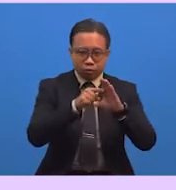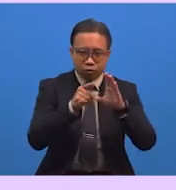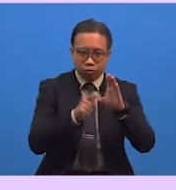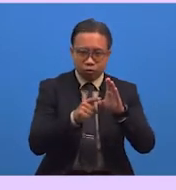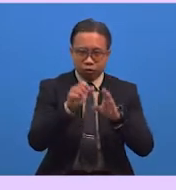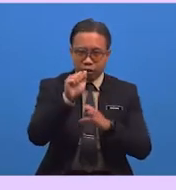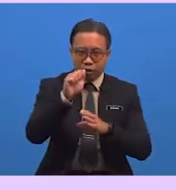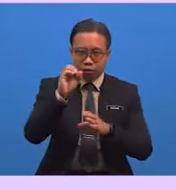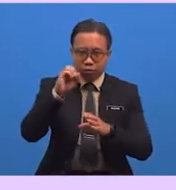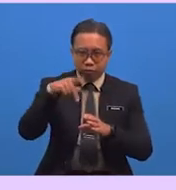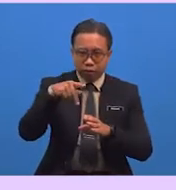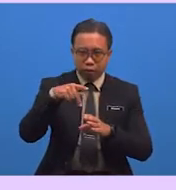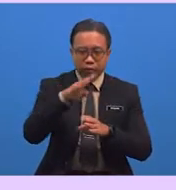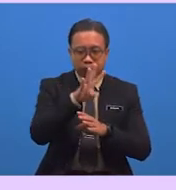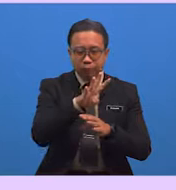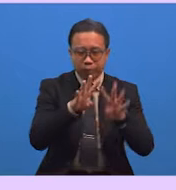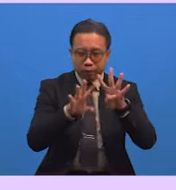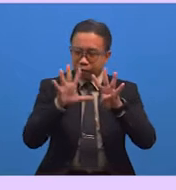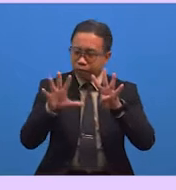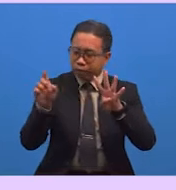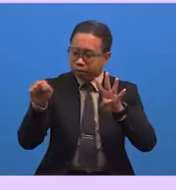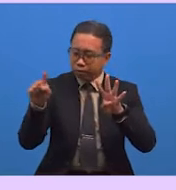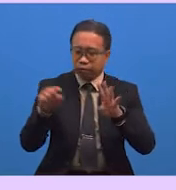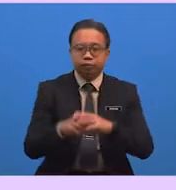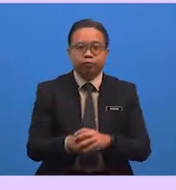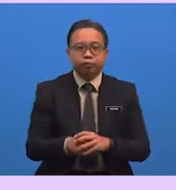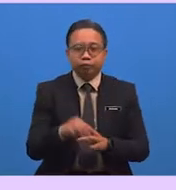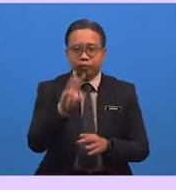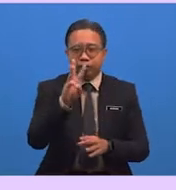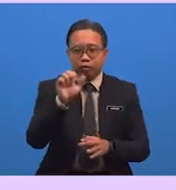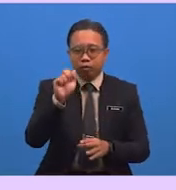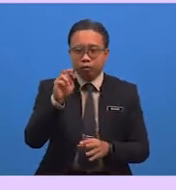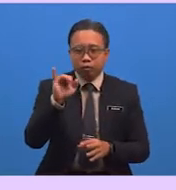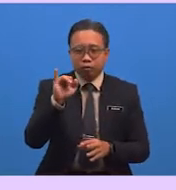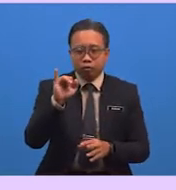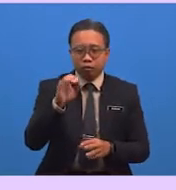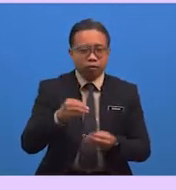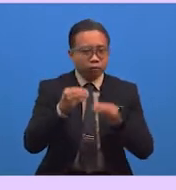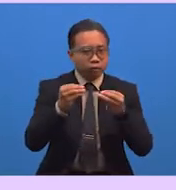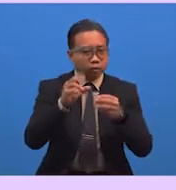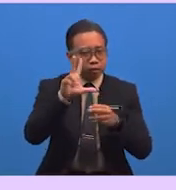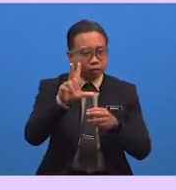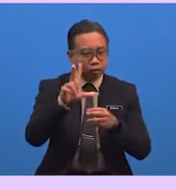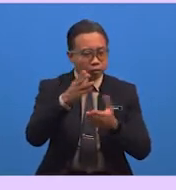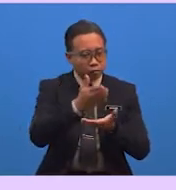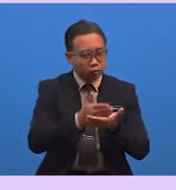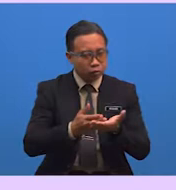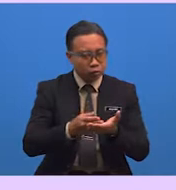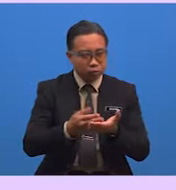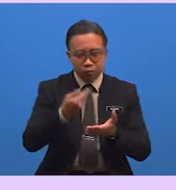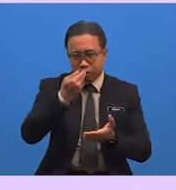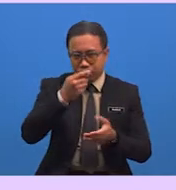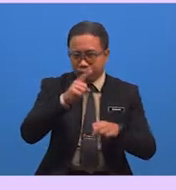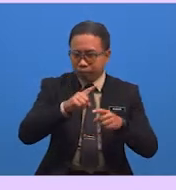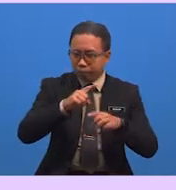AOP ialah 45 darjah. Wani ingin memberikan tiga potongan pizza